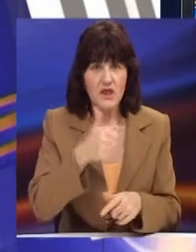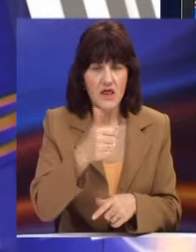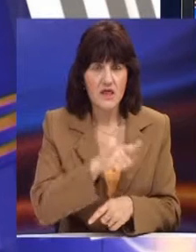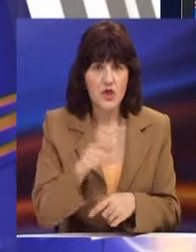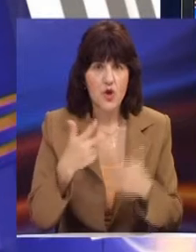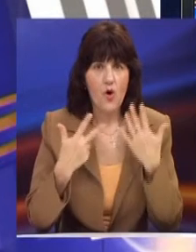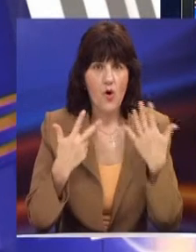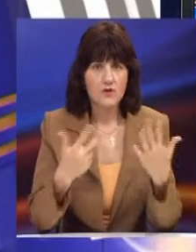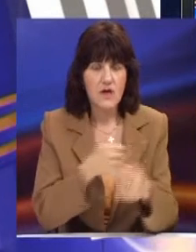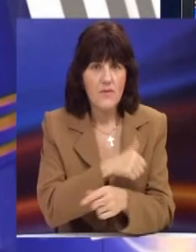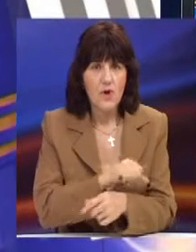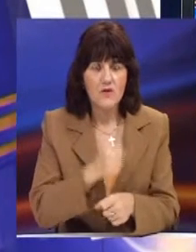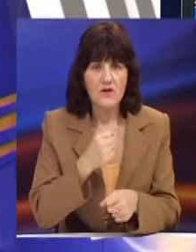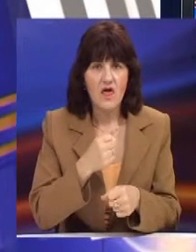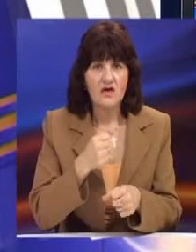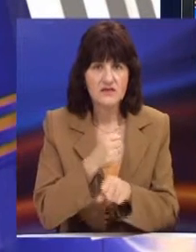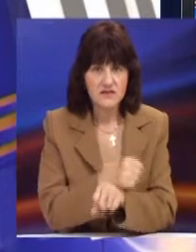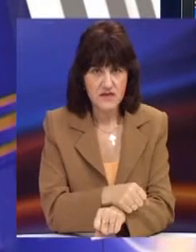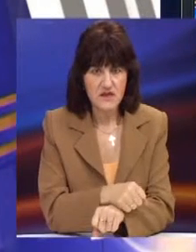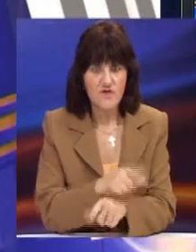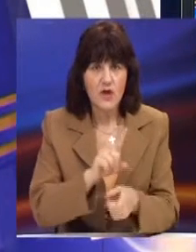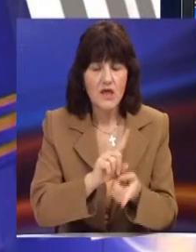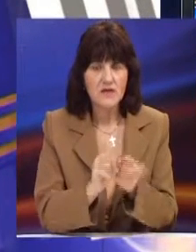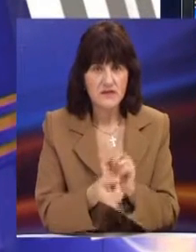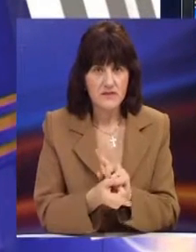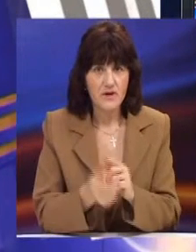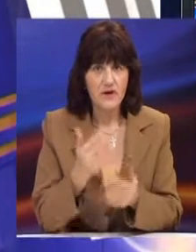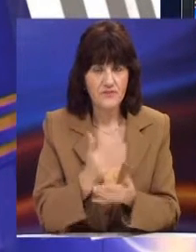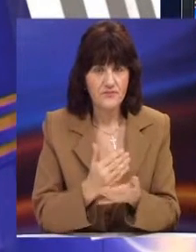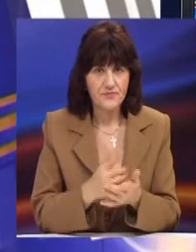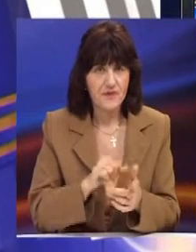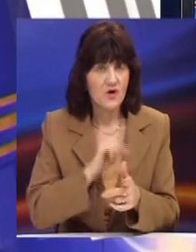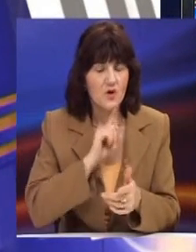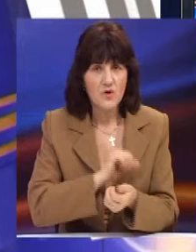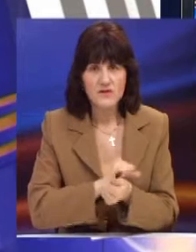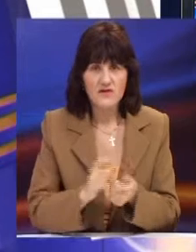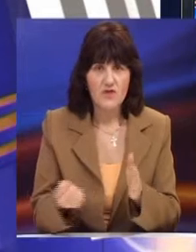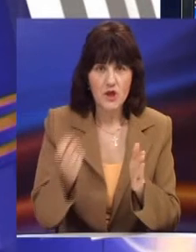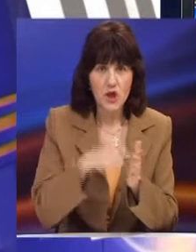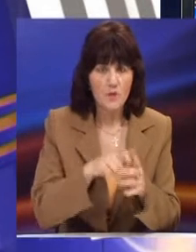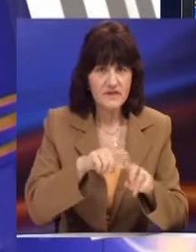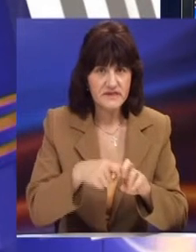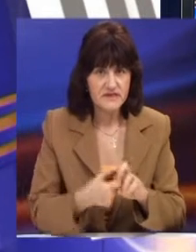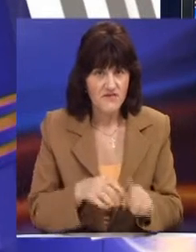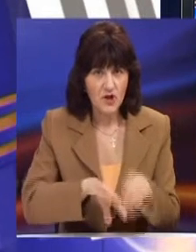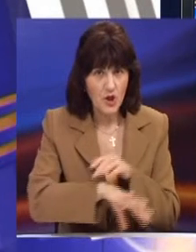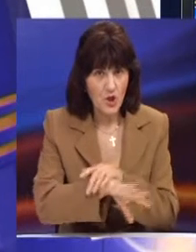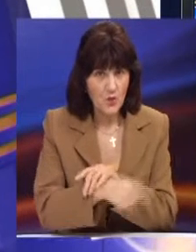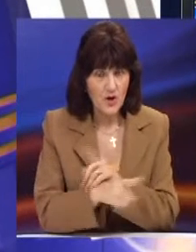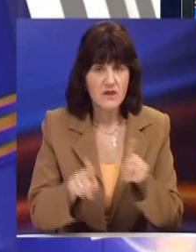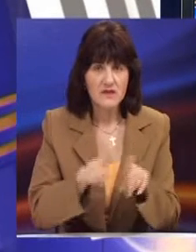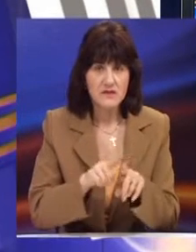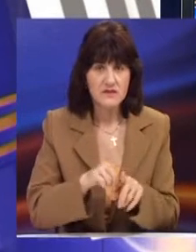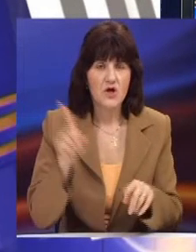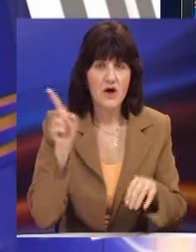1 do 8 godina zatvora. Izmenama i dopunama je predviđeno da svi koji svesno kupuju ukradenu robu se kazne od 6 mjeseci do 5